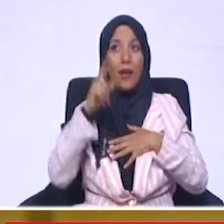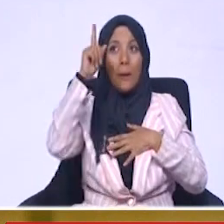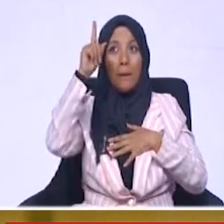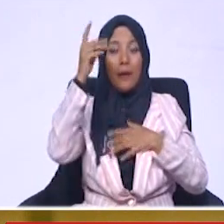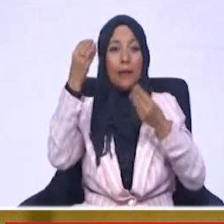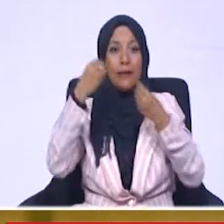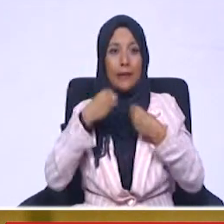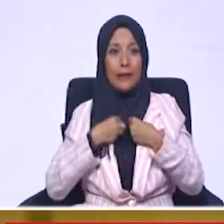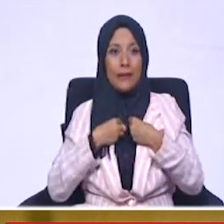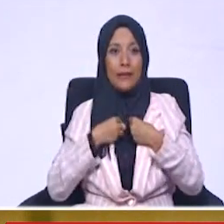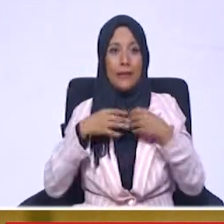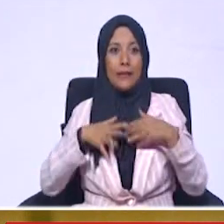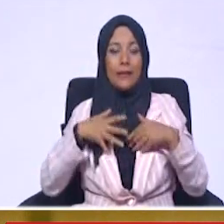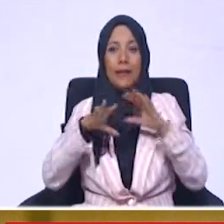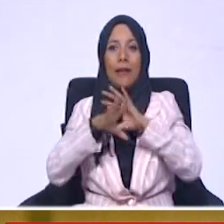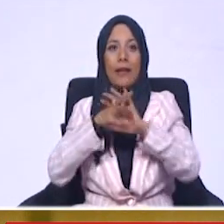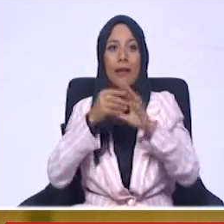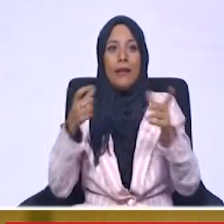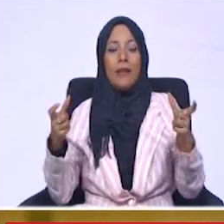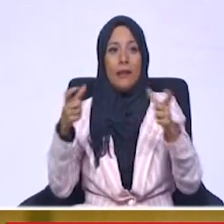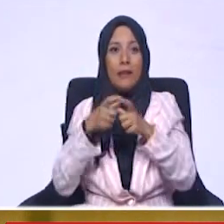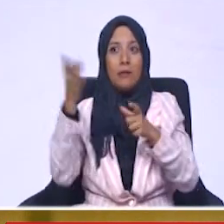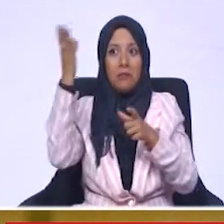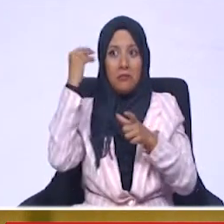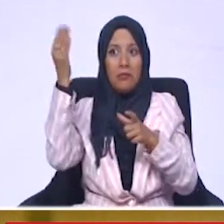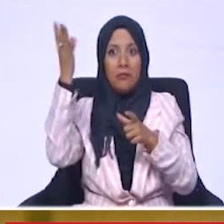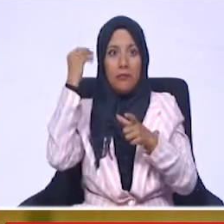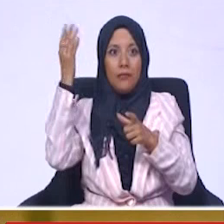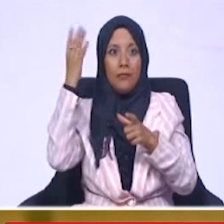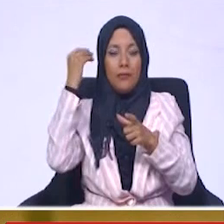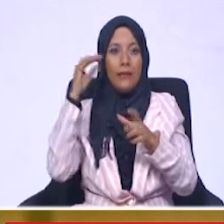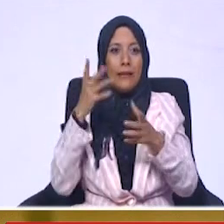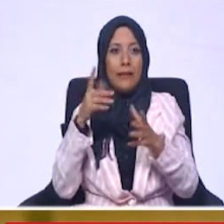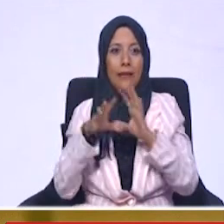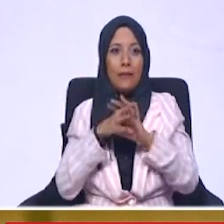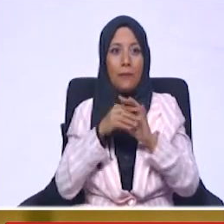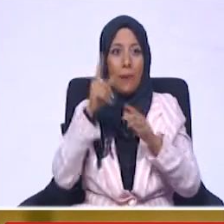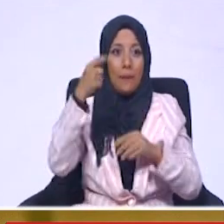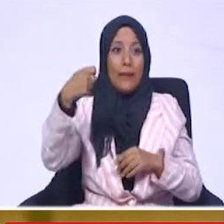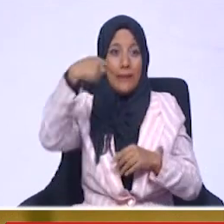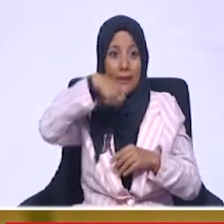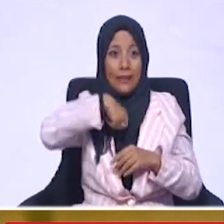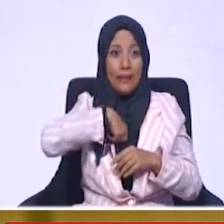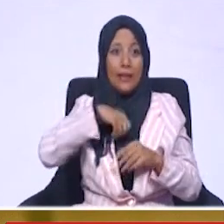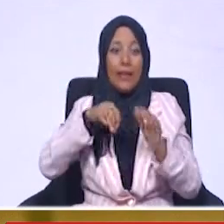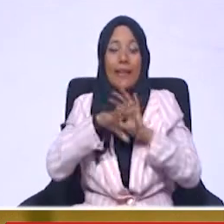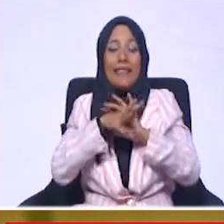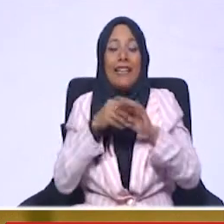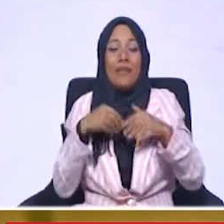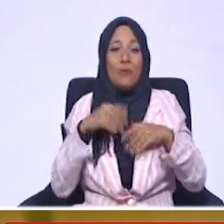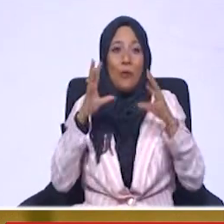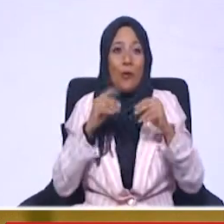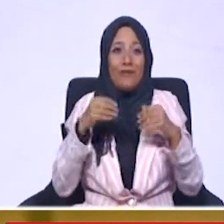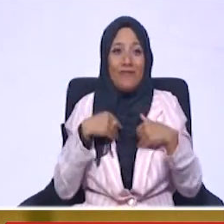الله بدات في تجميع بعض المعلومات عن القران الكريم وزادني الله شرفا وفخرا بان